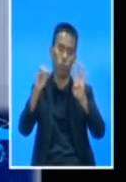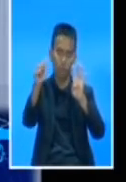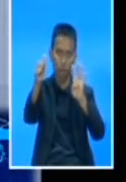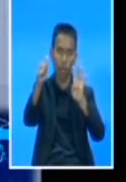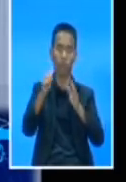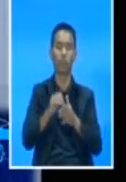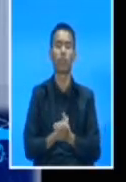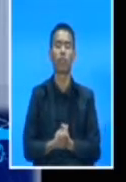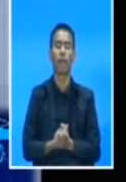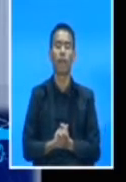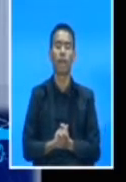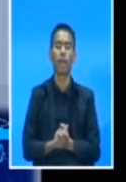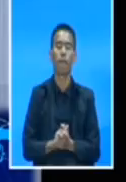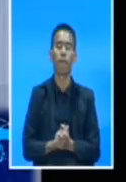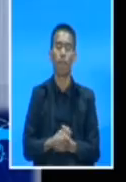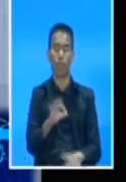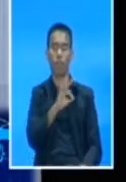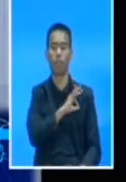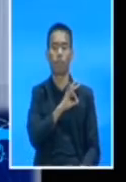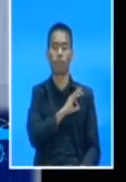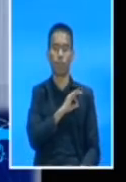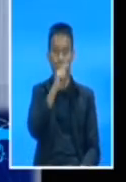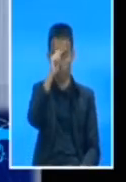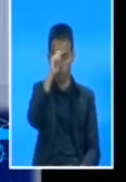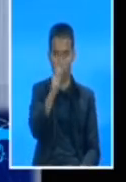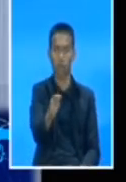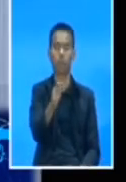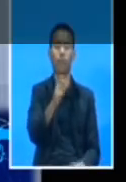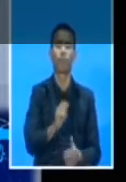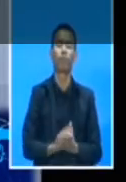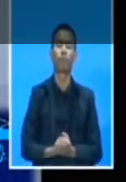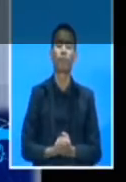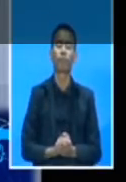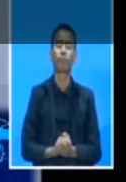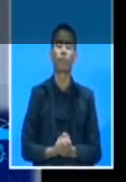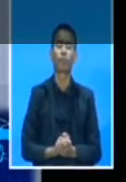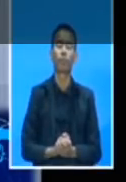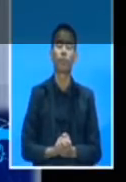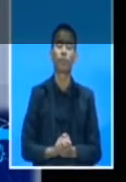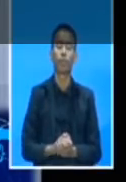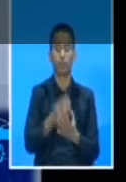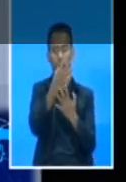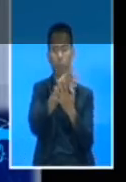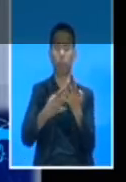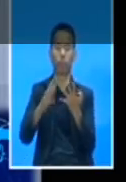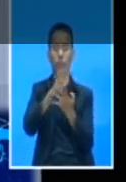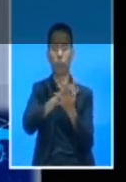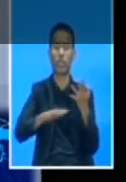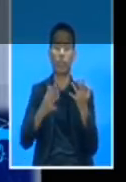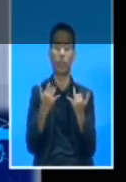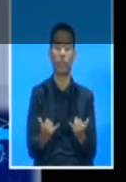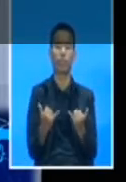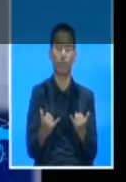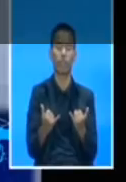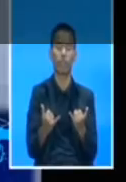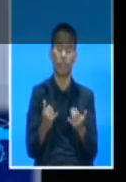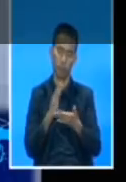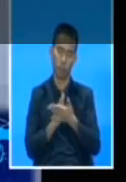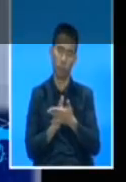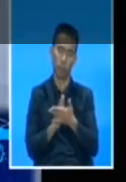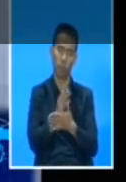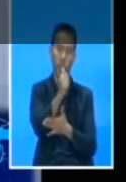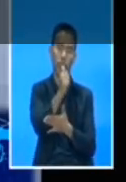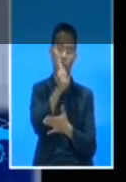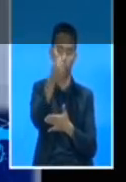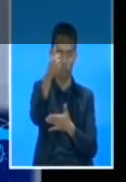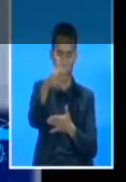4.0 ท่านสมาชิกที่เคารพครับ แผนนี้ เมื่อผ่านไปแล้วถ้าผ่